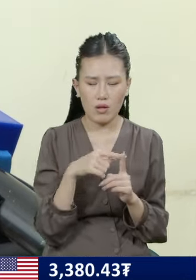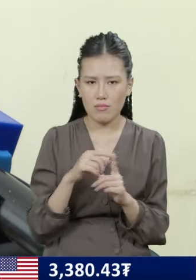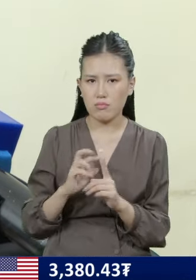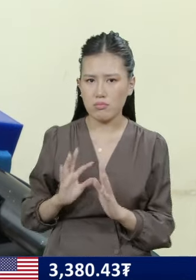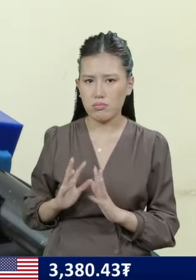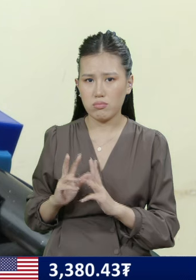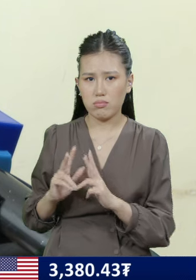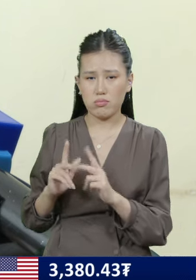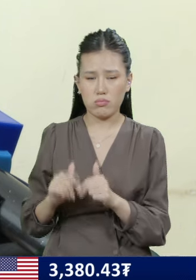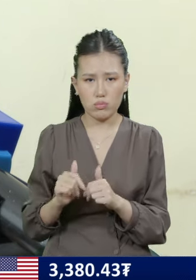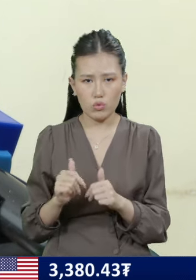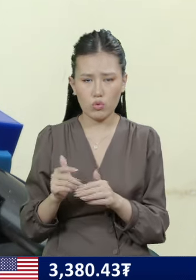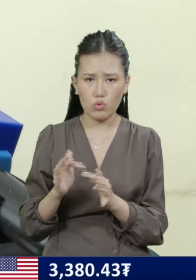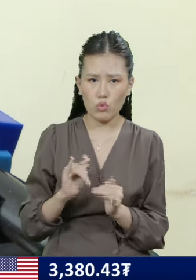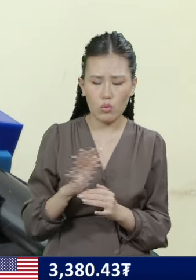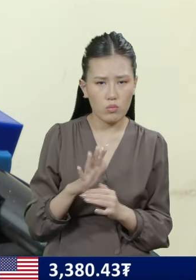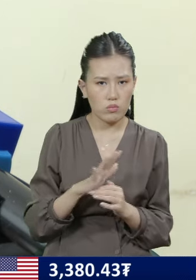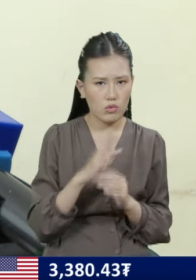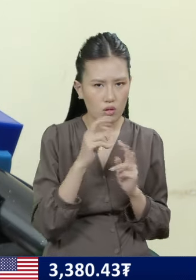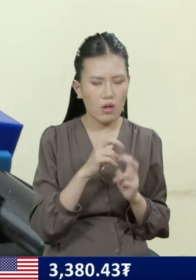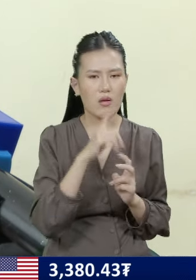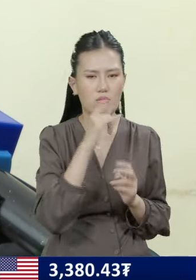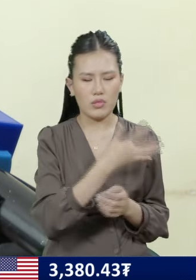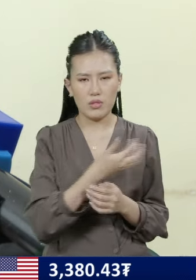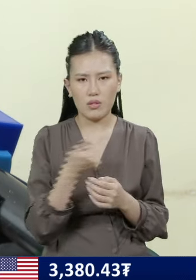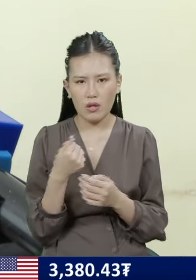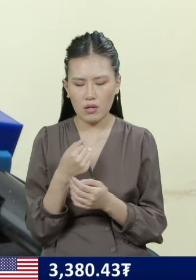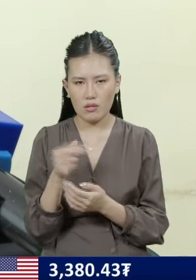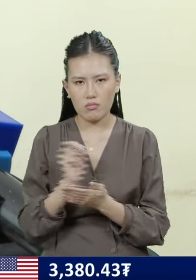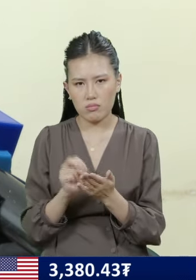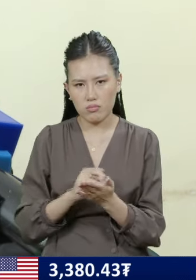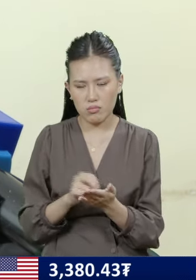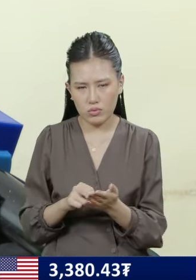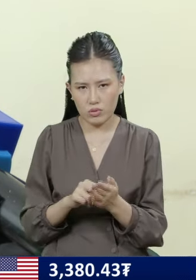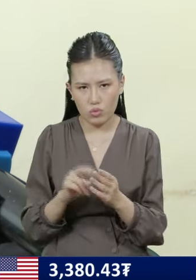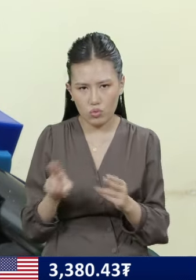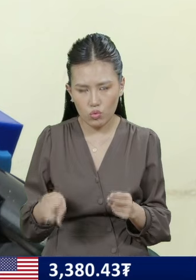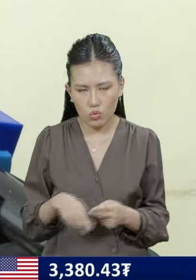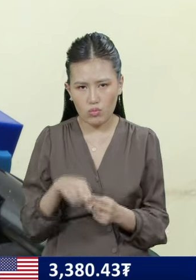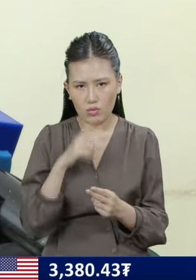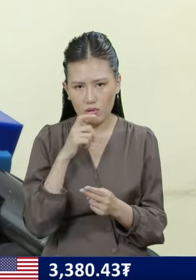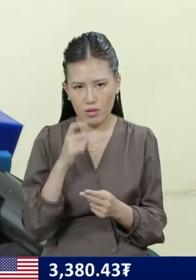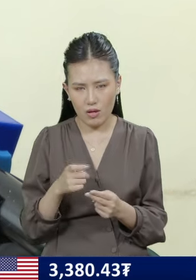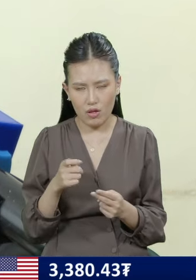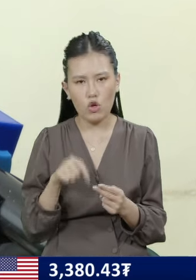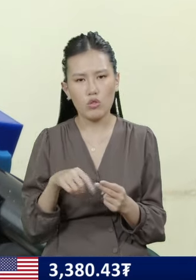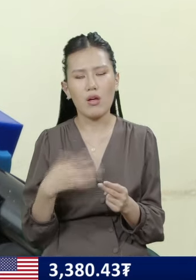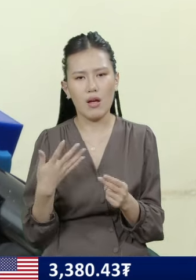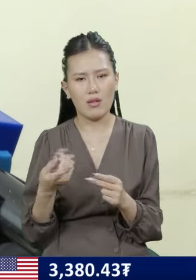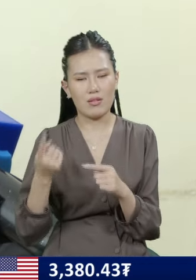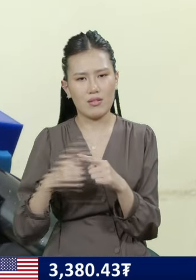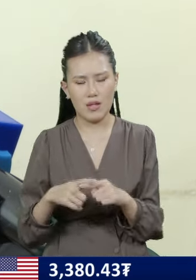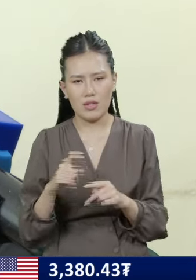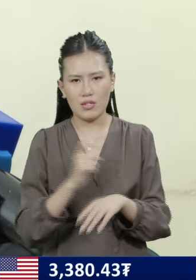харах, цэгнэх тийм ээ тэн дээрээ дүн шинжилгээ хийх за үнийхээ үндсэн дээр одоо хичээлээ одоо илүү